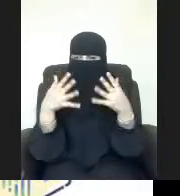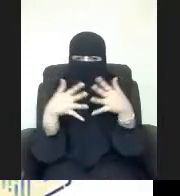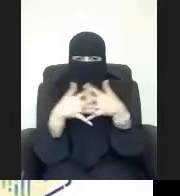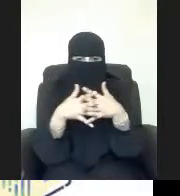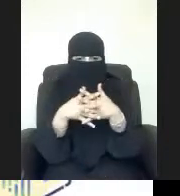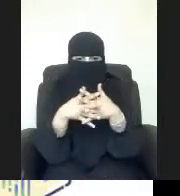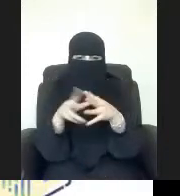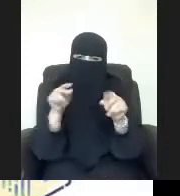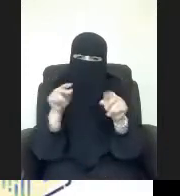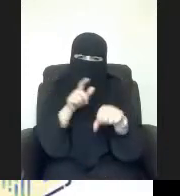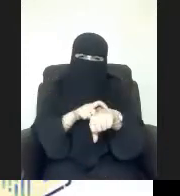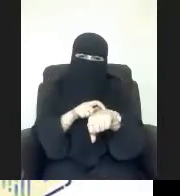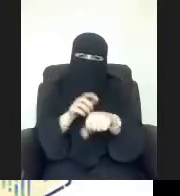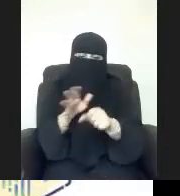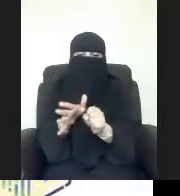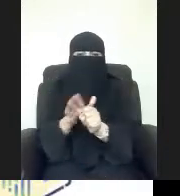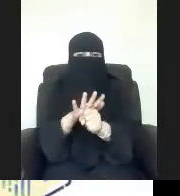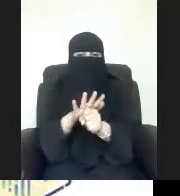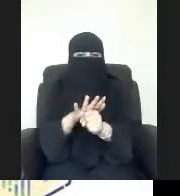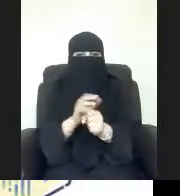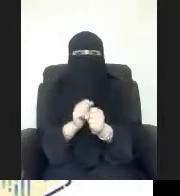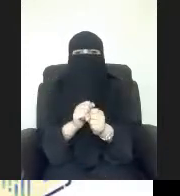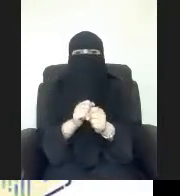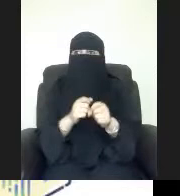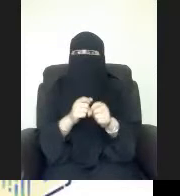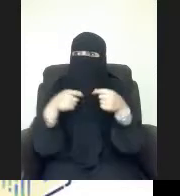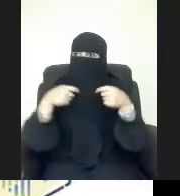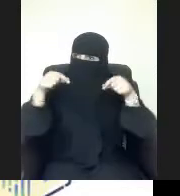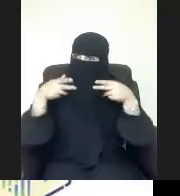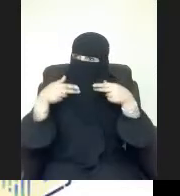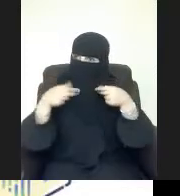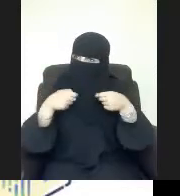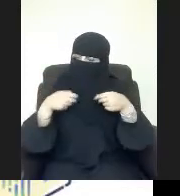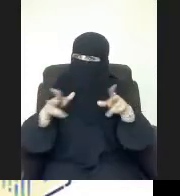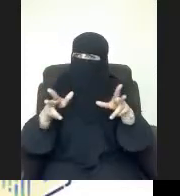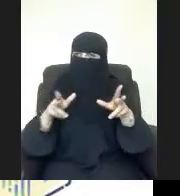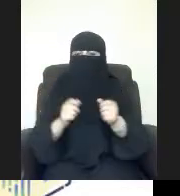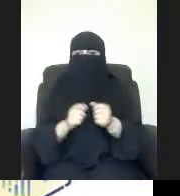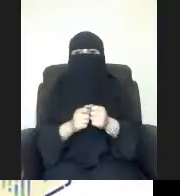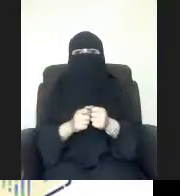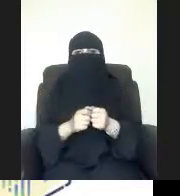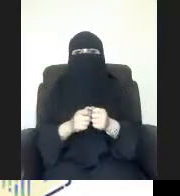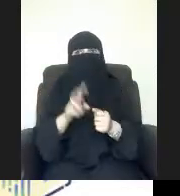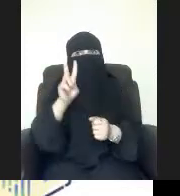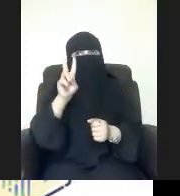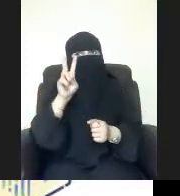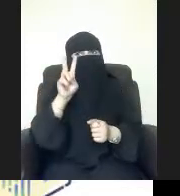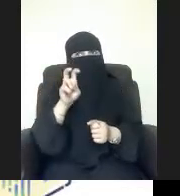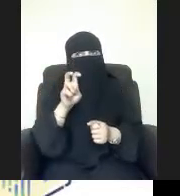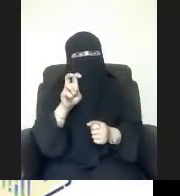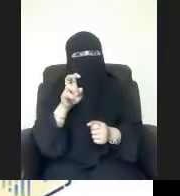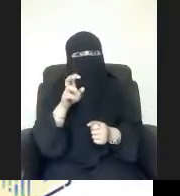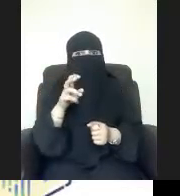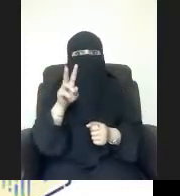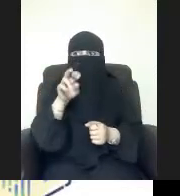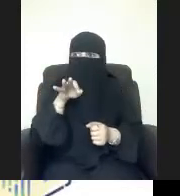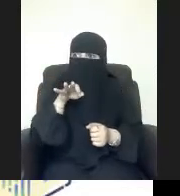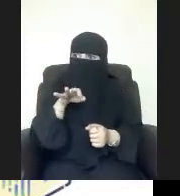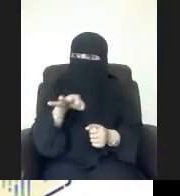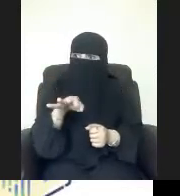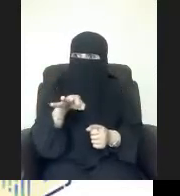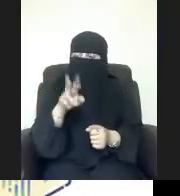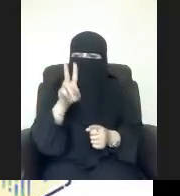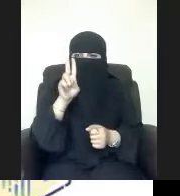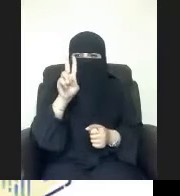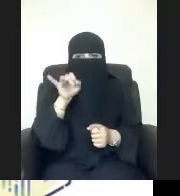جدا. يعني هذا الورقة منشورة من عام 2014، عدد المشاهدات وعدد القراءة لها في ريسيرش